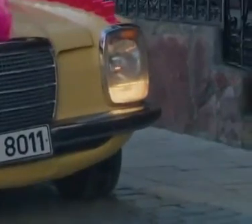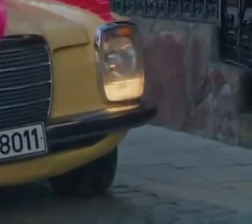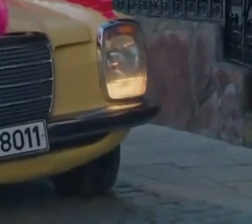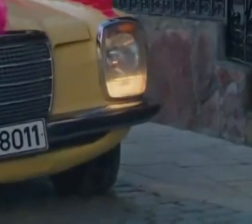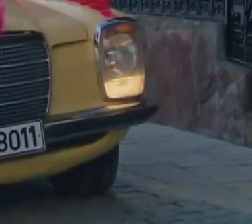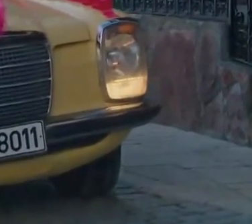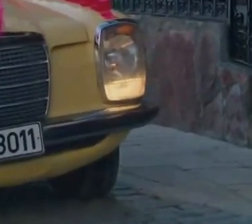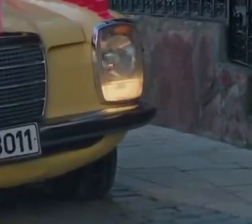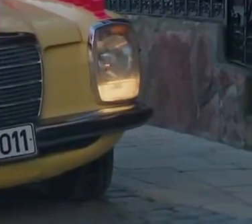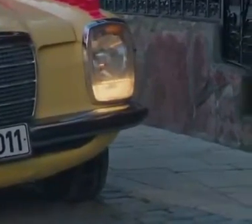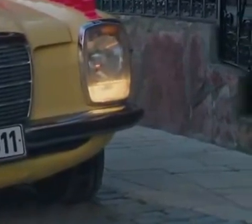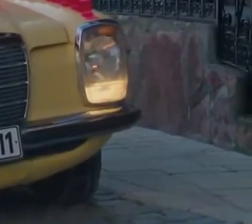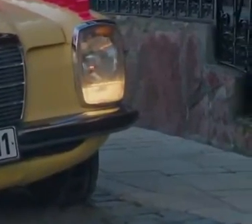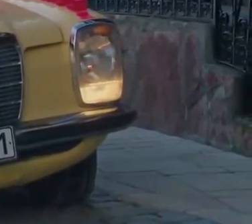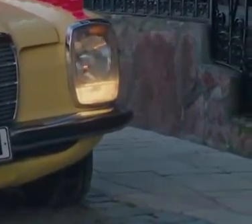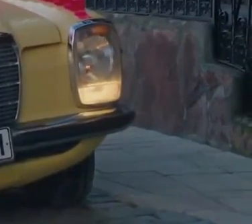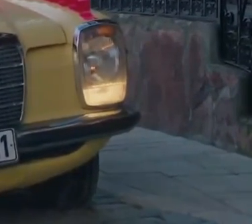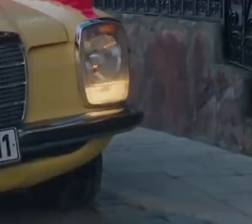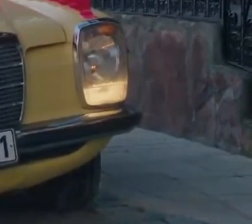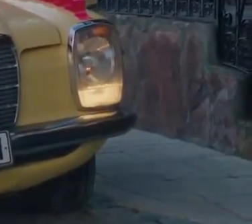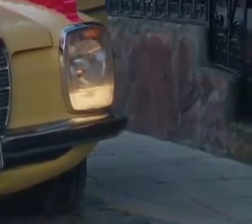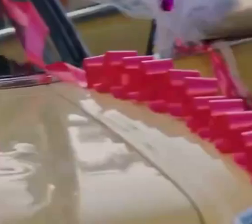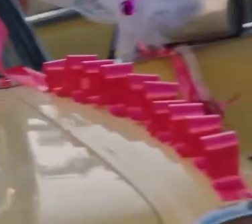Peşlerinden Oral'ların minibüsü de geldi.